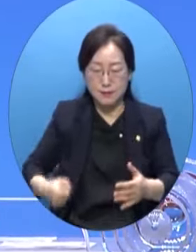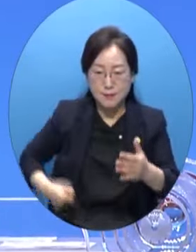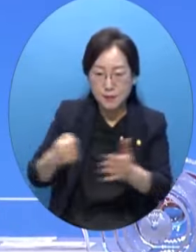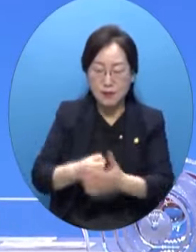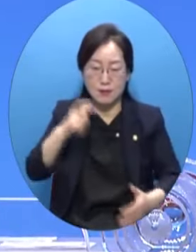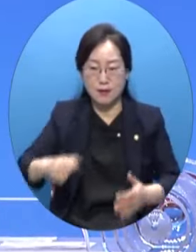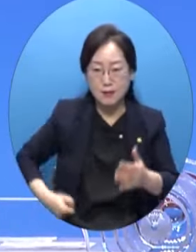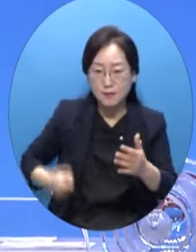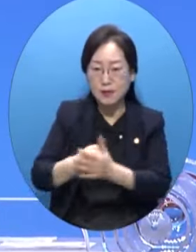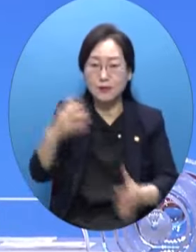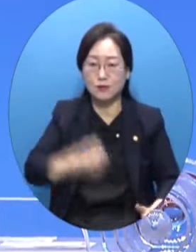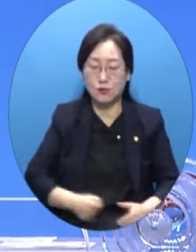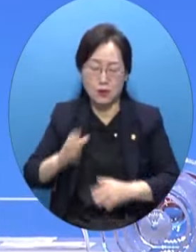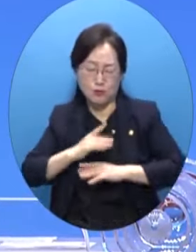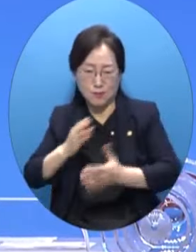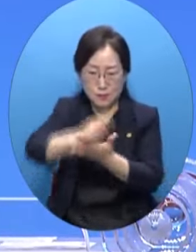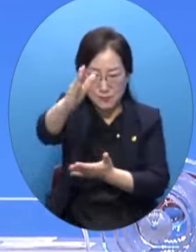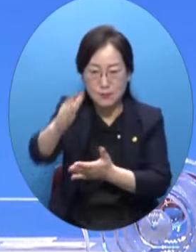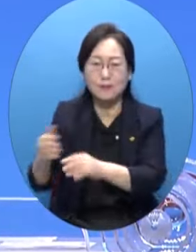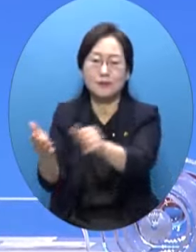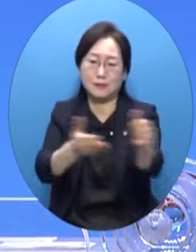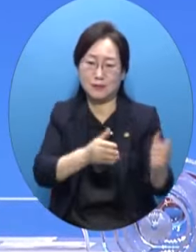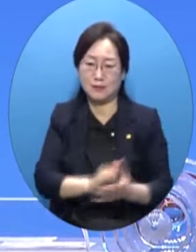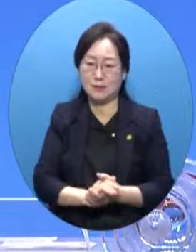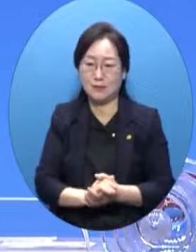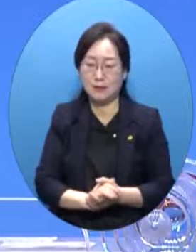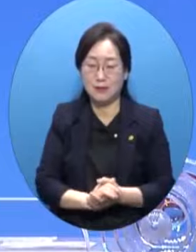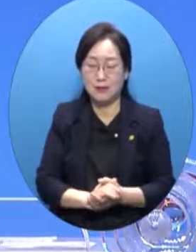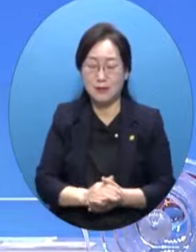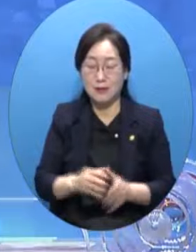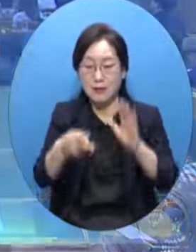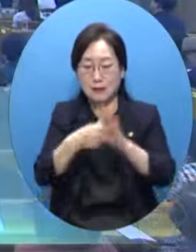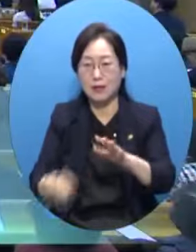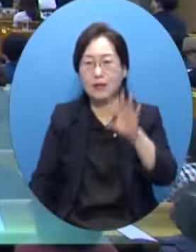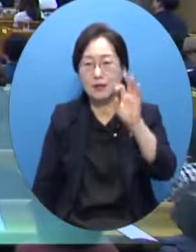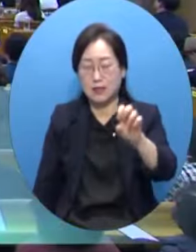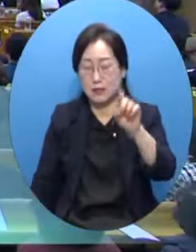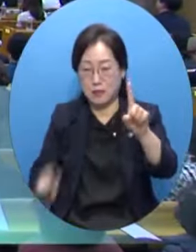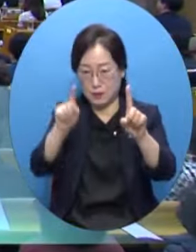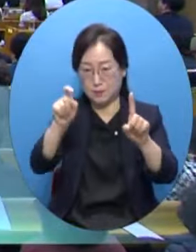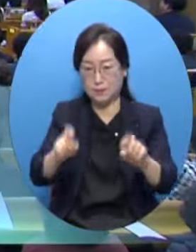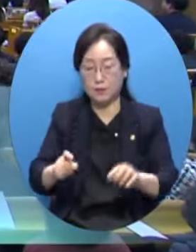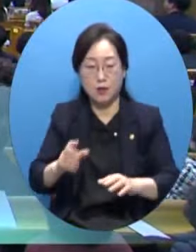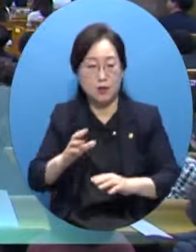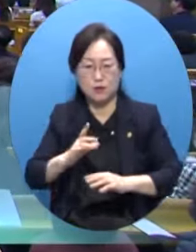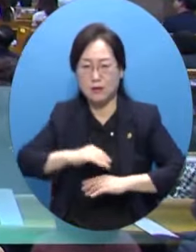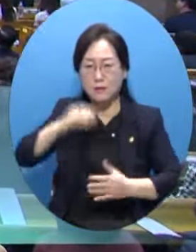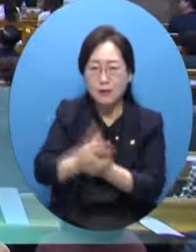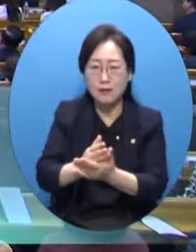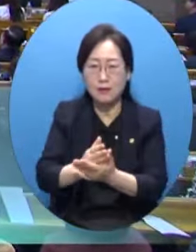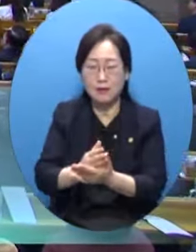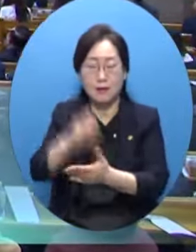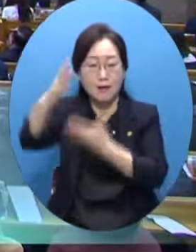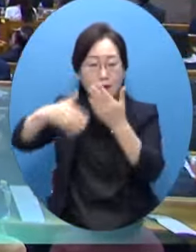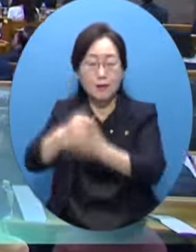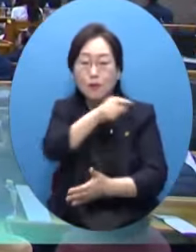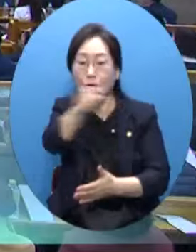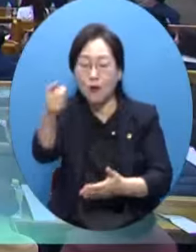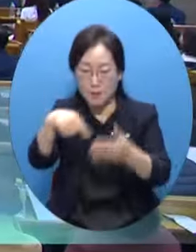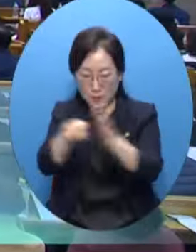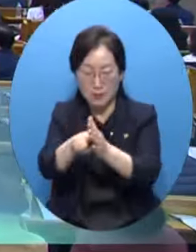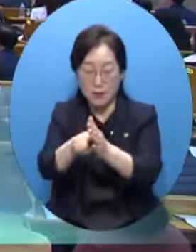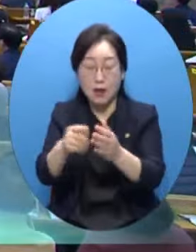강하고 담대해서 두려움을 내쫓으시기 바랍니다. 이사야 41장 10절에 우리에게 말씀하십니다. 두려워하지 말라 내가 너와